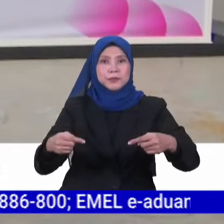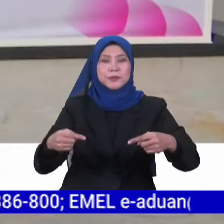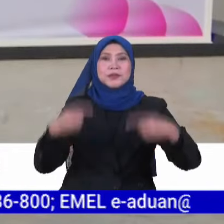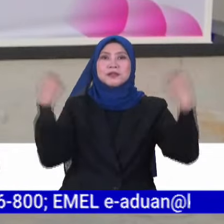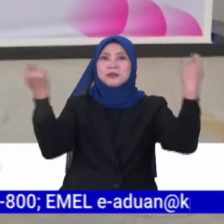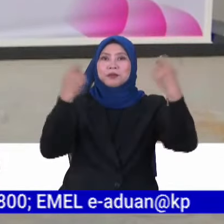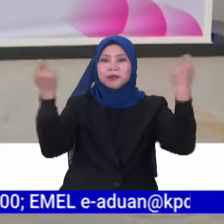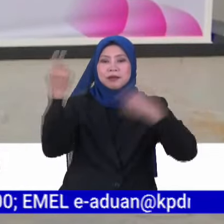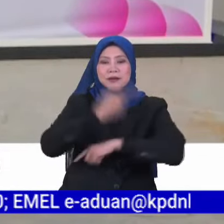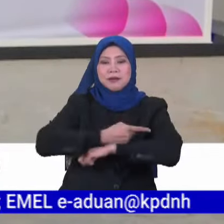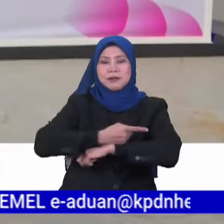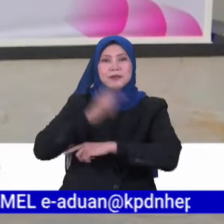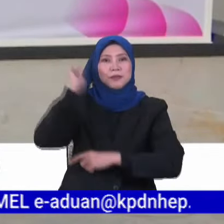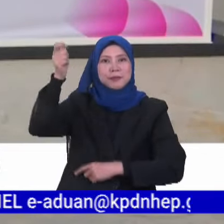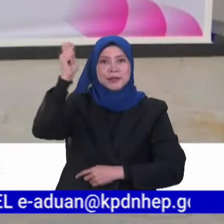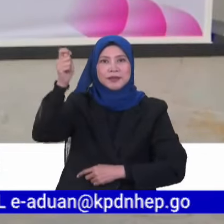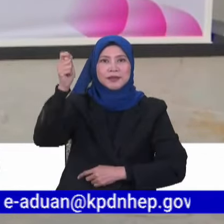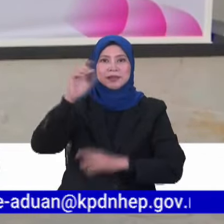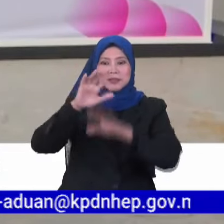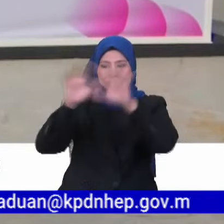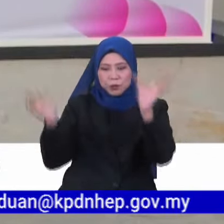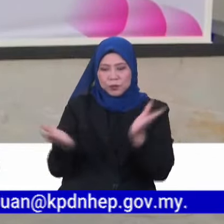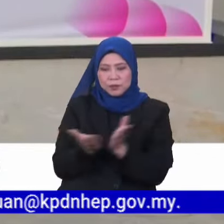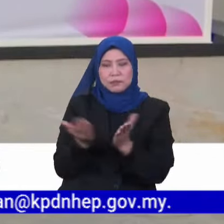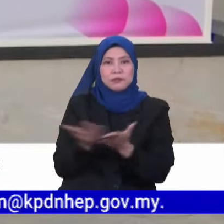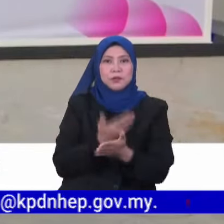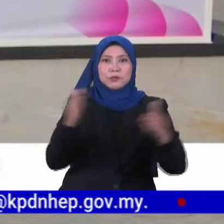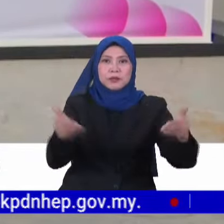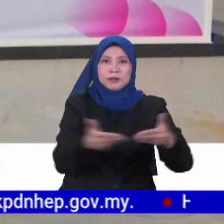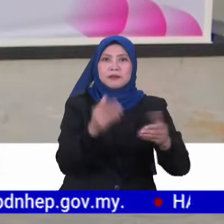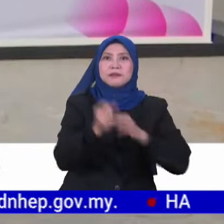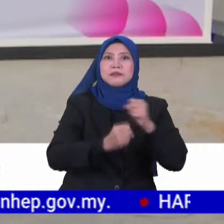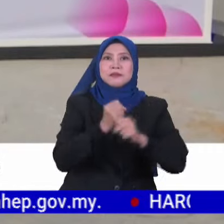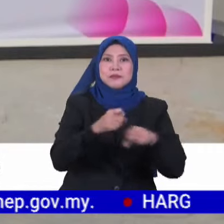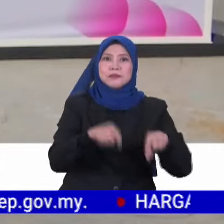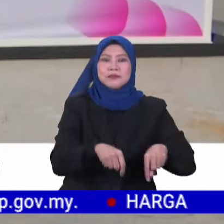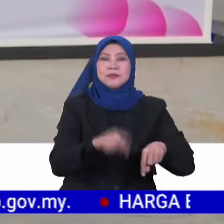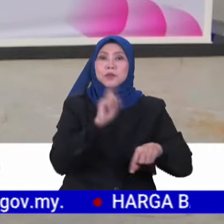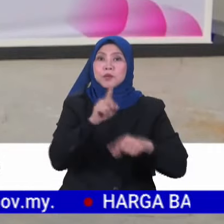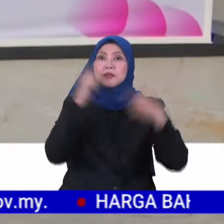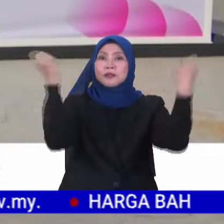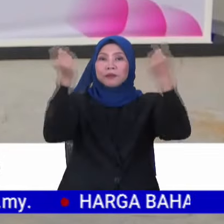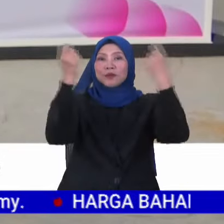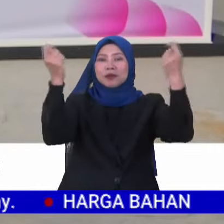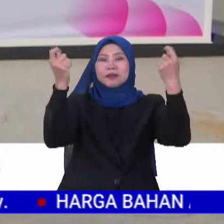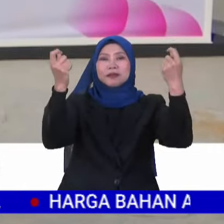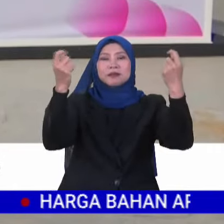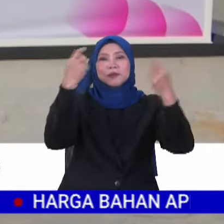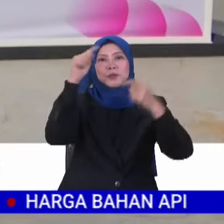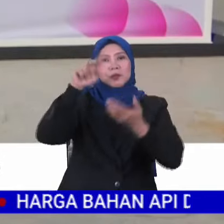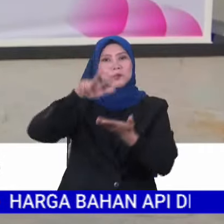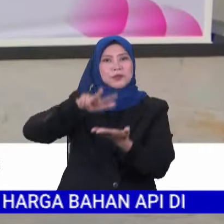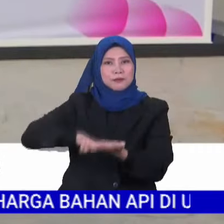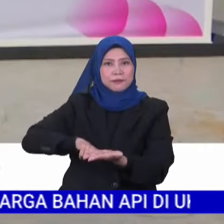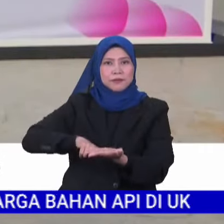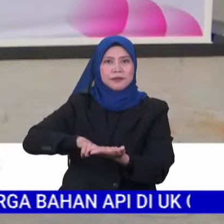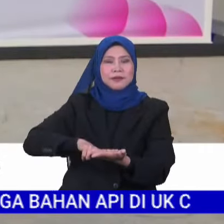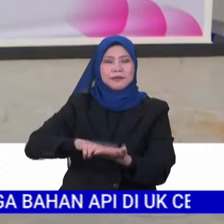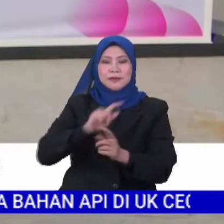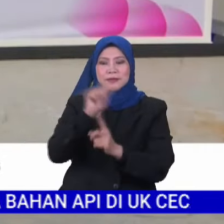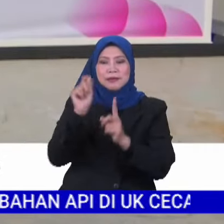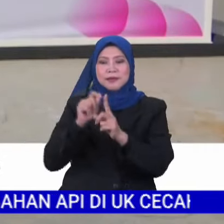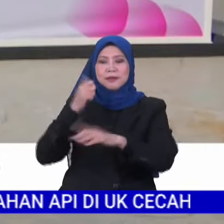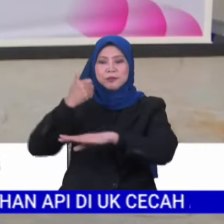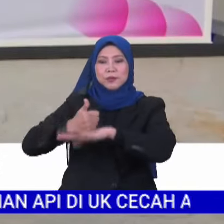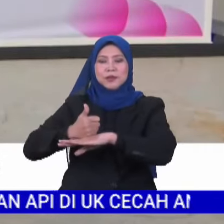sambutan hari bye sedunia yang pertama kali diperkenalkan pada tahun ini semutan ini dia degan bagi pelit iravan kepada